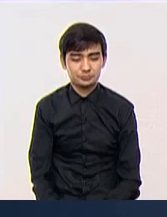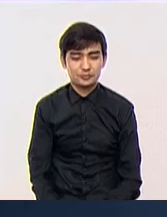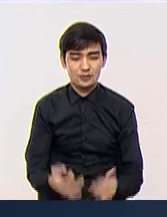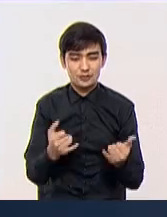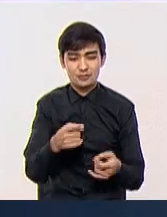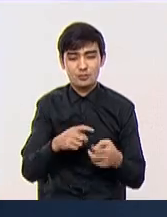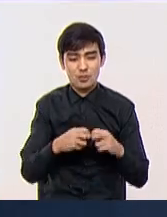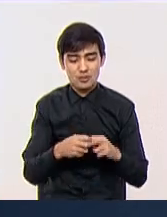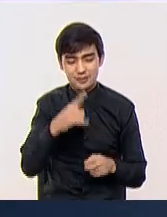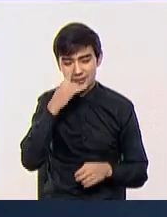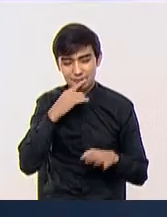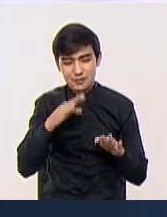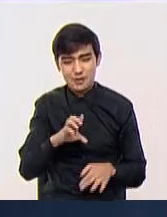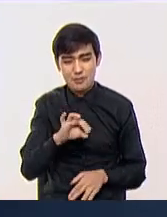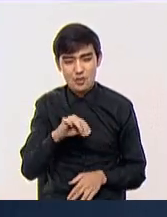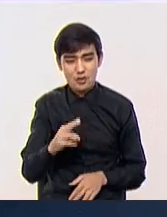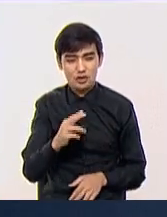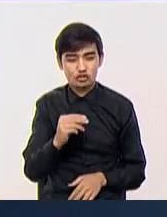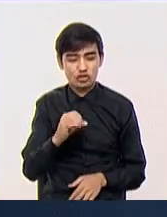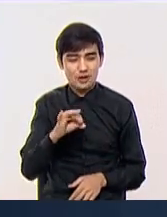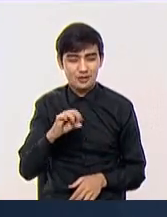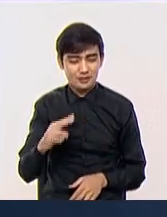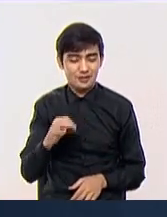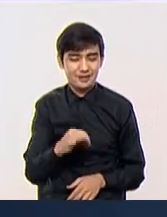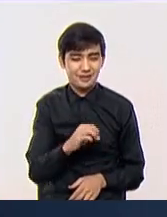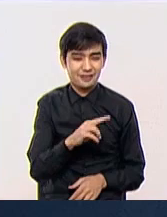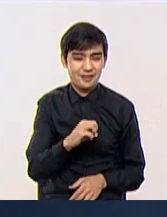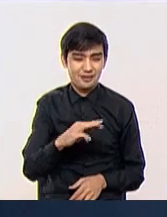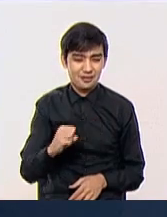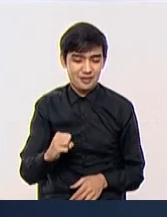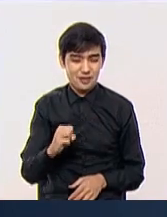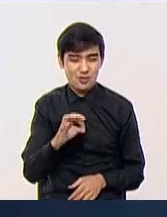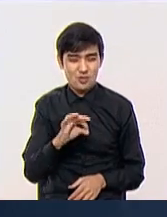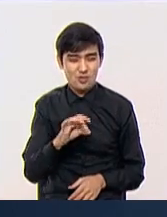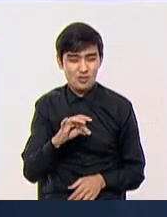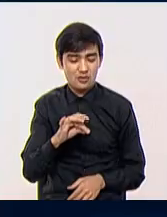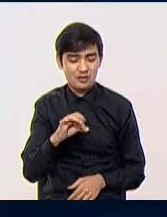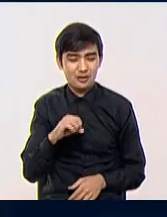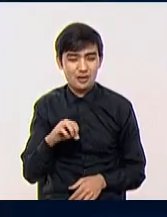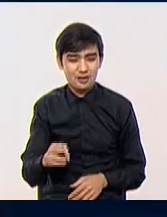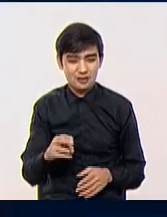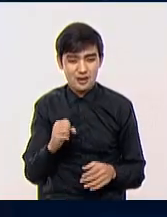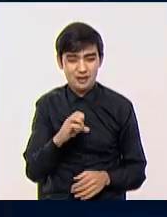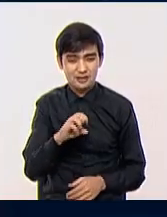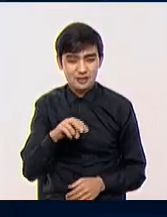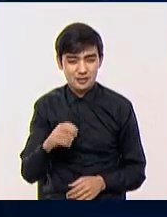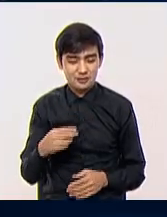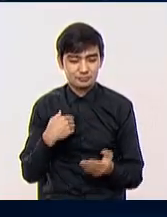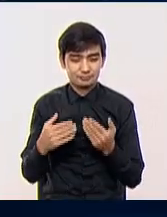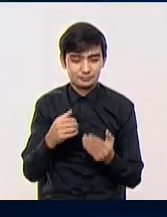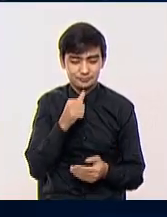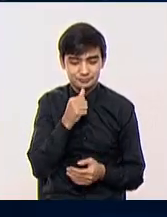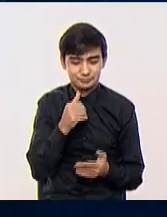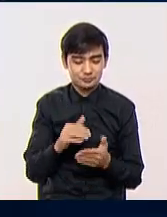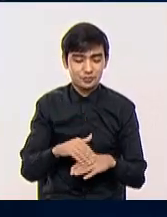Дәл осы мәселені Қазақстандағы блокчейн және дата орталықтар индустриясы қауымдастығының заңгері Аслан Қуатбекпен талқыласақ. Қайырлы